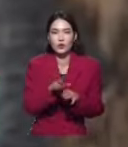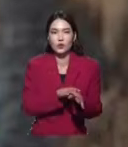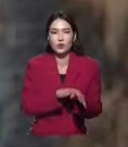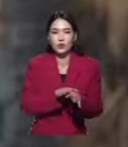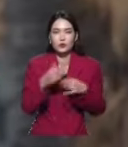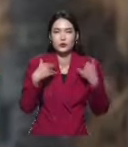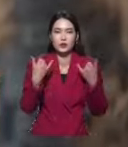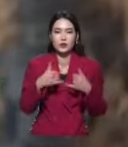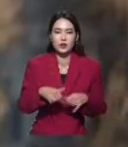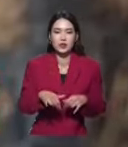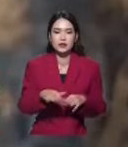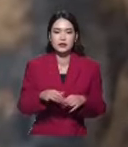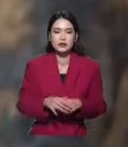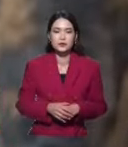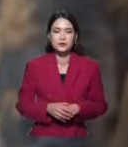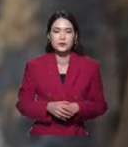кетті,